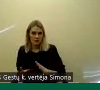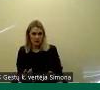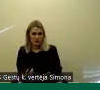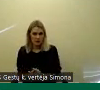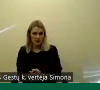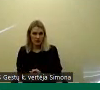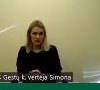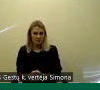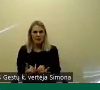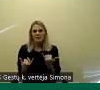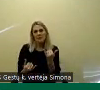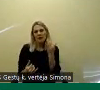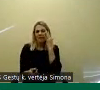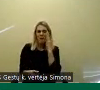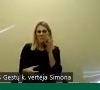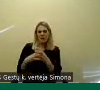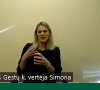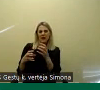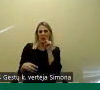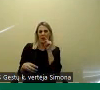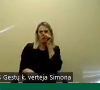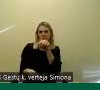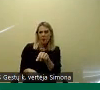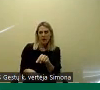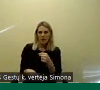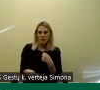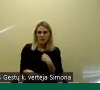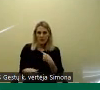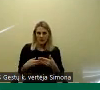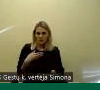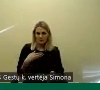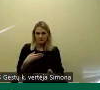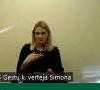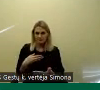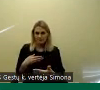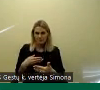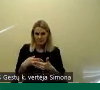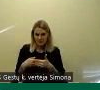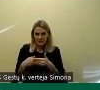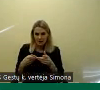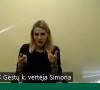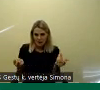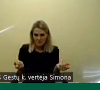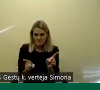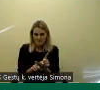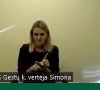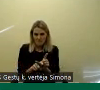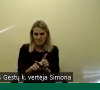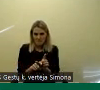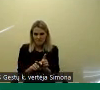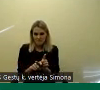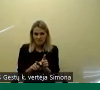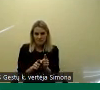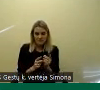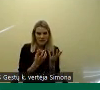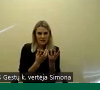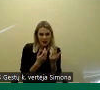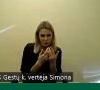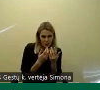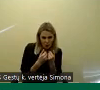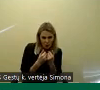toli, bet, na, lašas po lašo ir akmenį pratašo. Tai yra, kai sudėdi, suskaičiuoji,